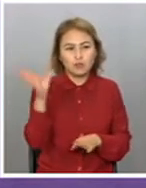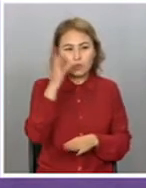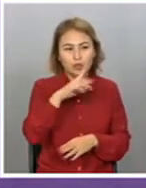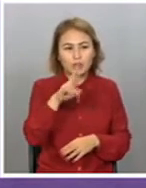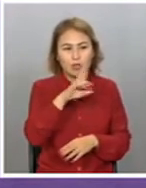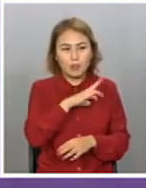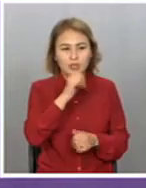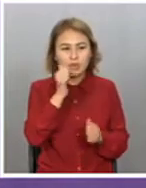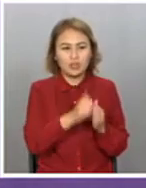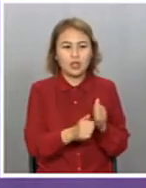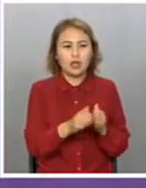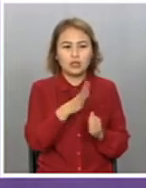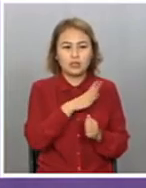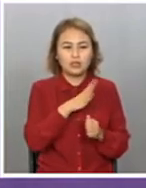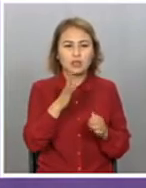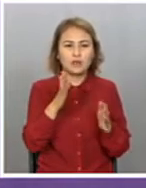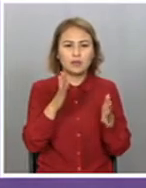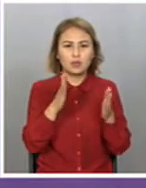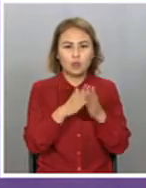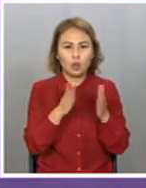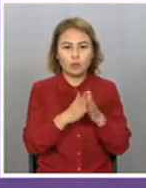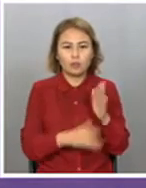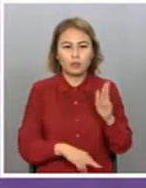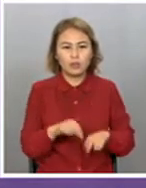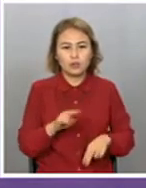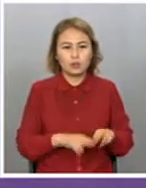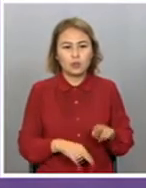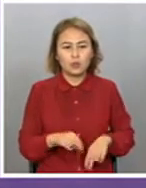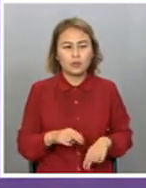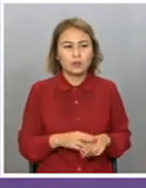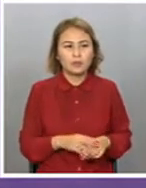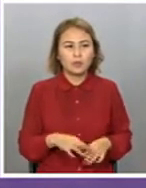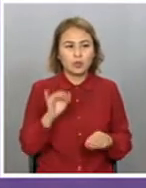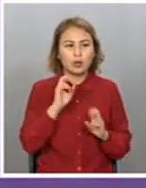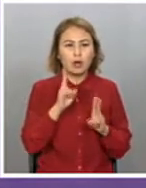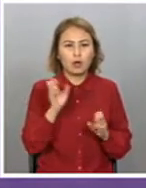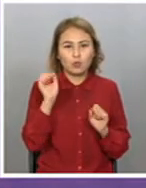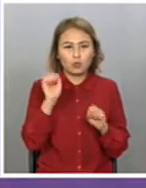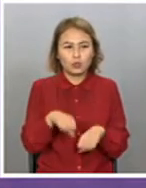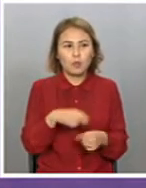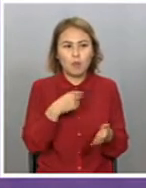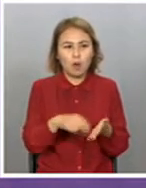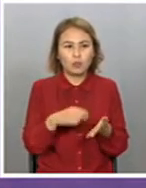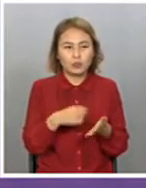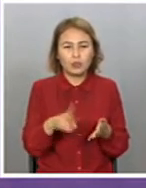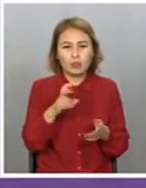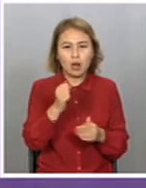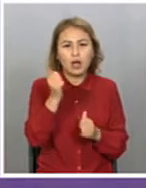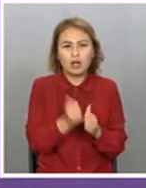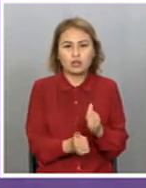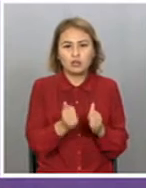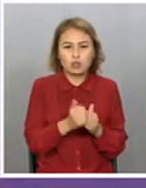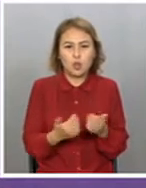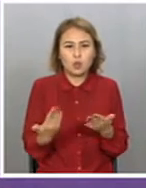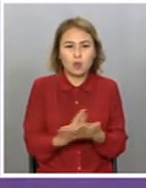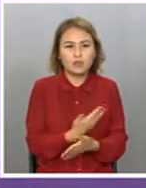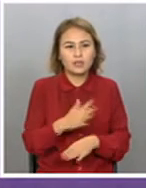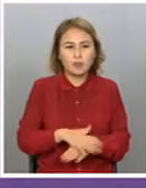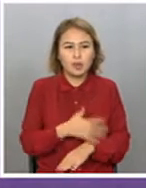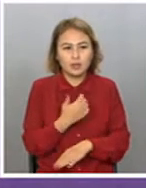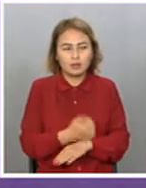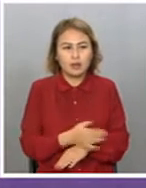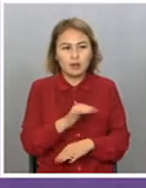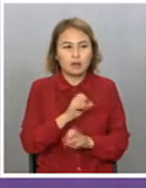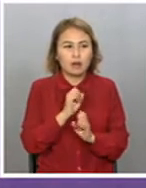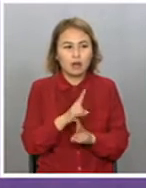«Разве могу я поставить в каждой деревне дом? И как можно покупать на каждый день новые сапоги? Да